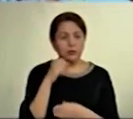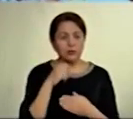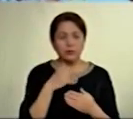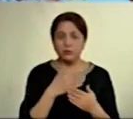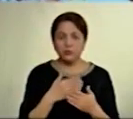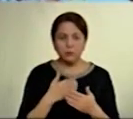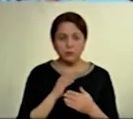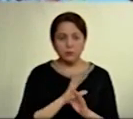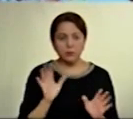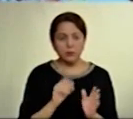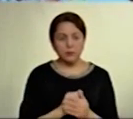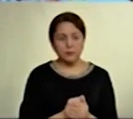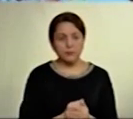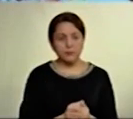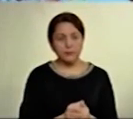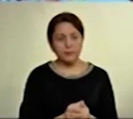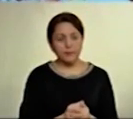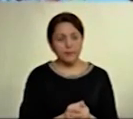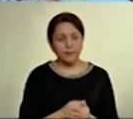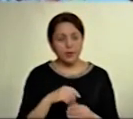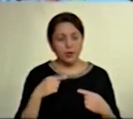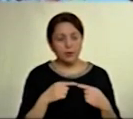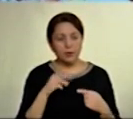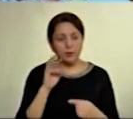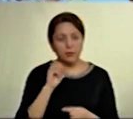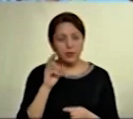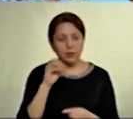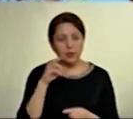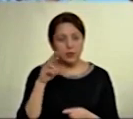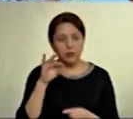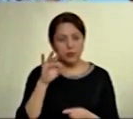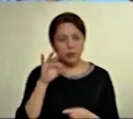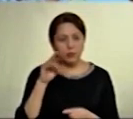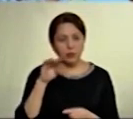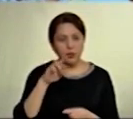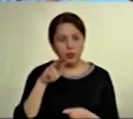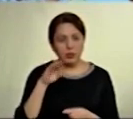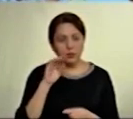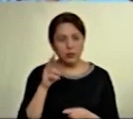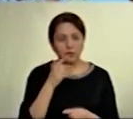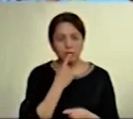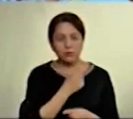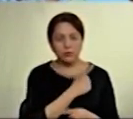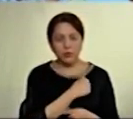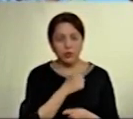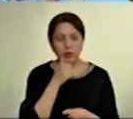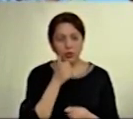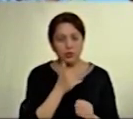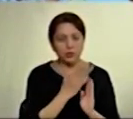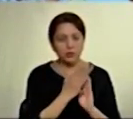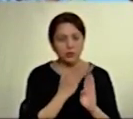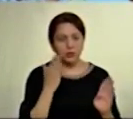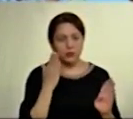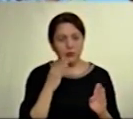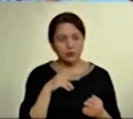kelmadi. Albatta Makedoniyalik qo'shinlar yaxshi demak, saf tortishgan edi.